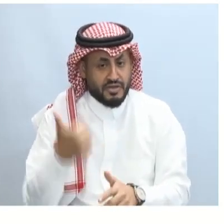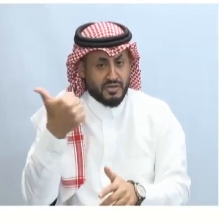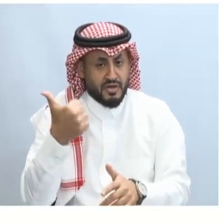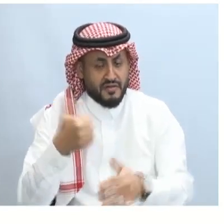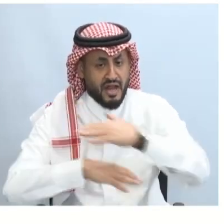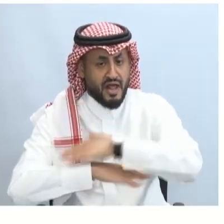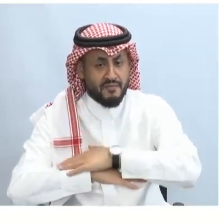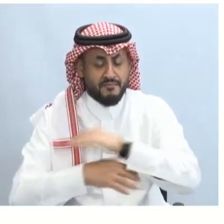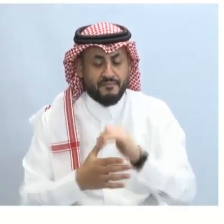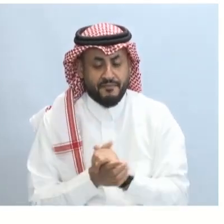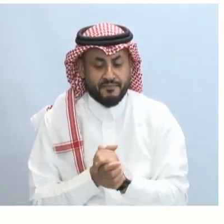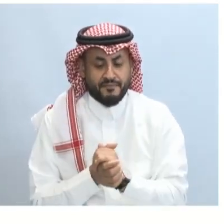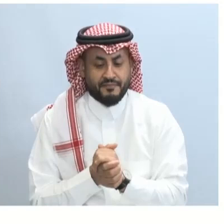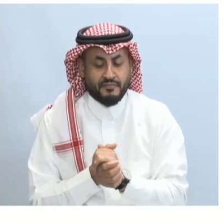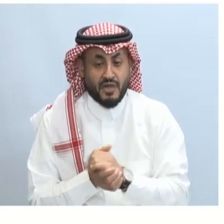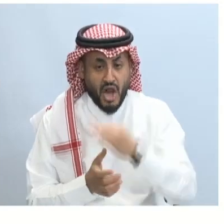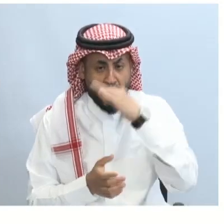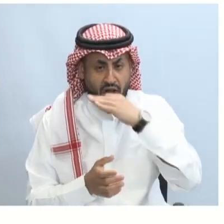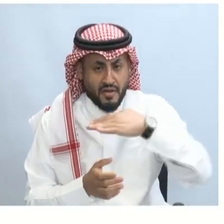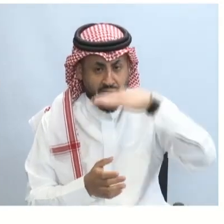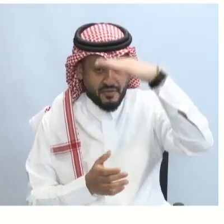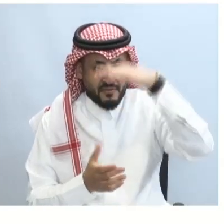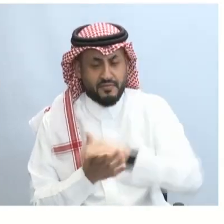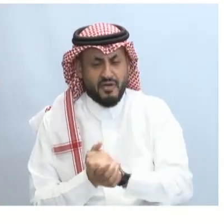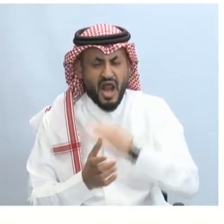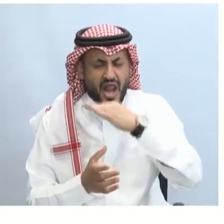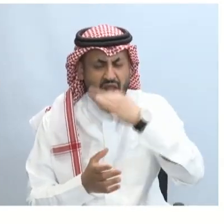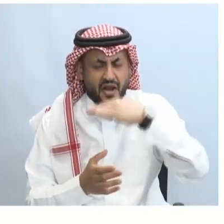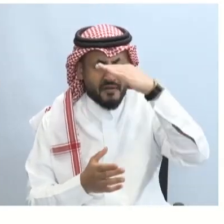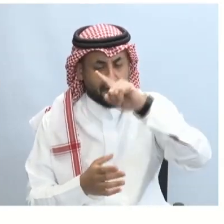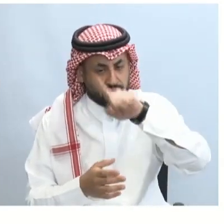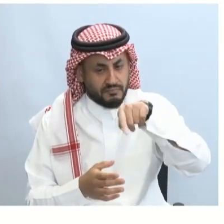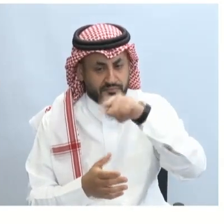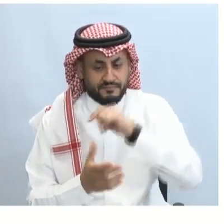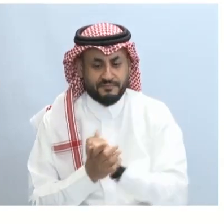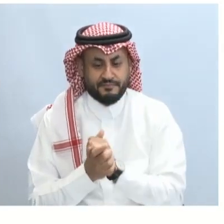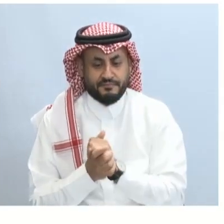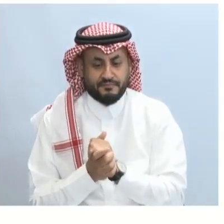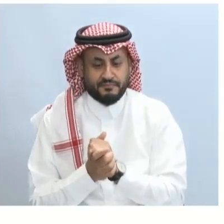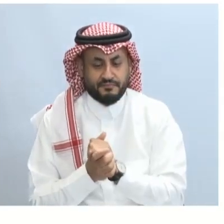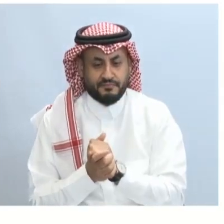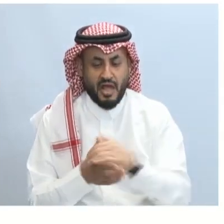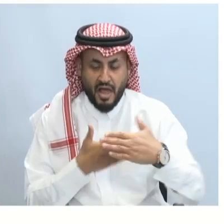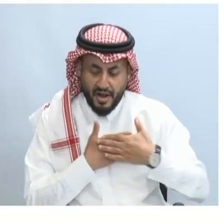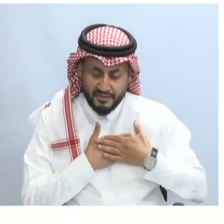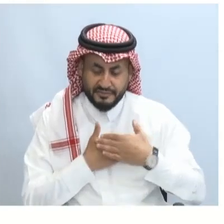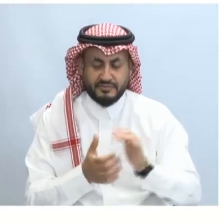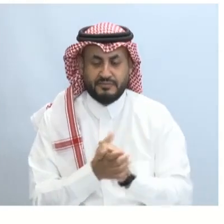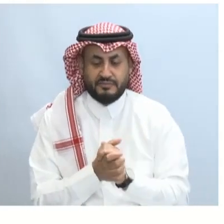اداب التعامل مع الناس الا ترفع صوتك اثناء التحدث مع الاخرين انا اعتذر